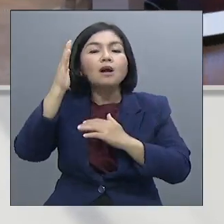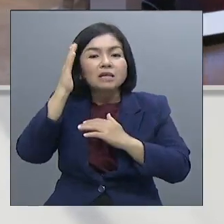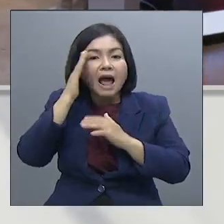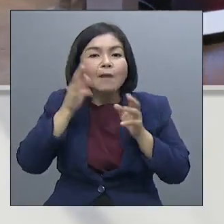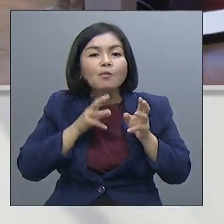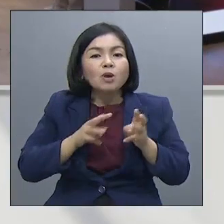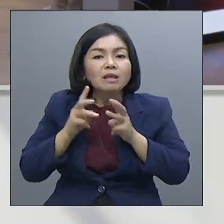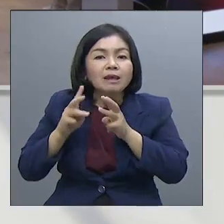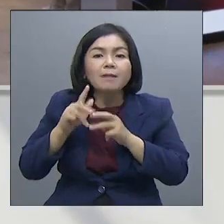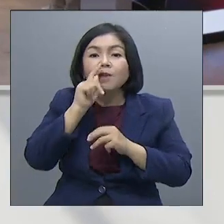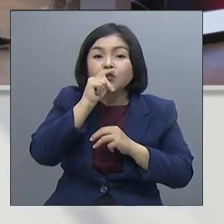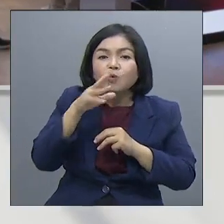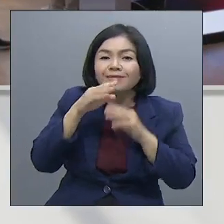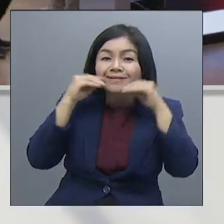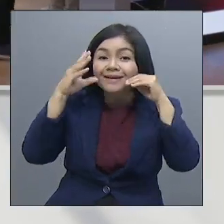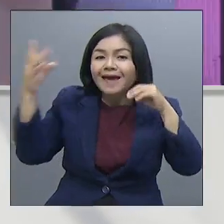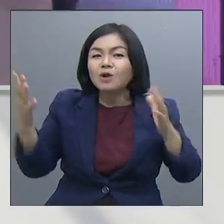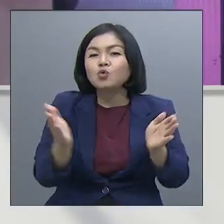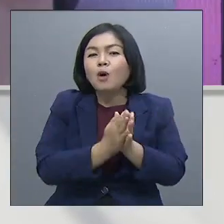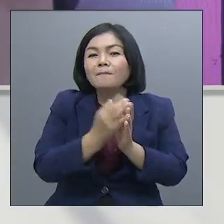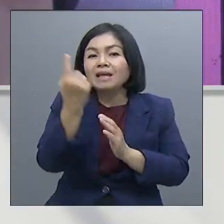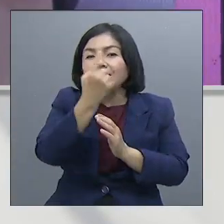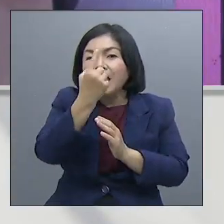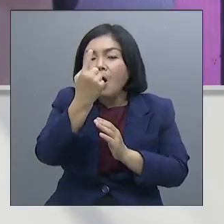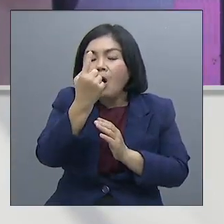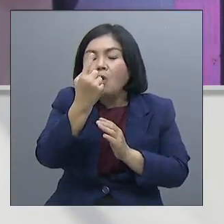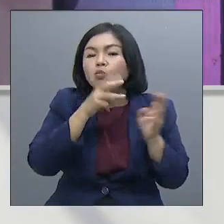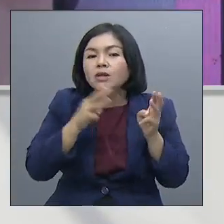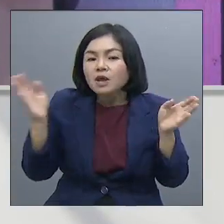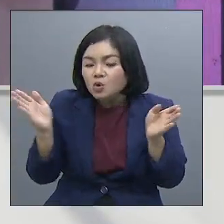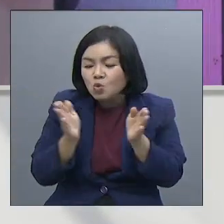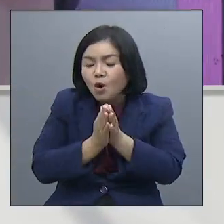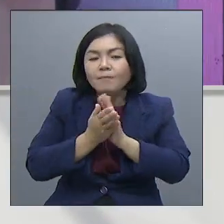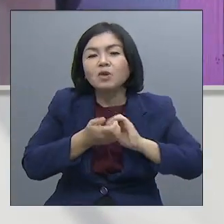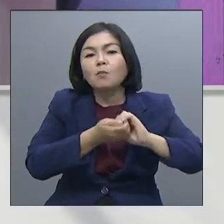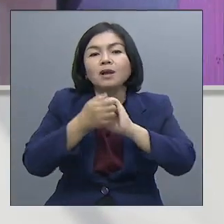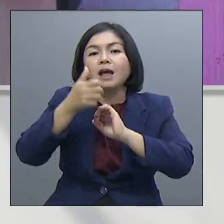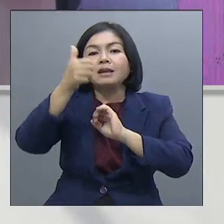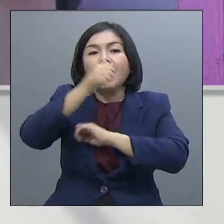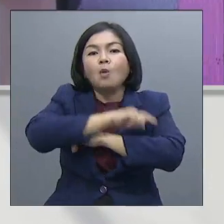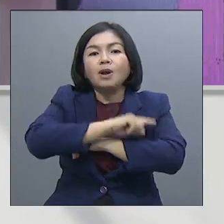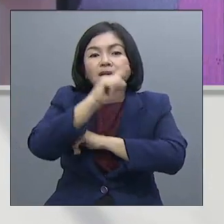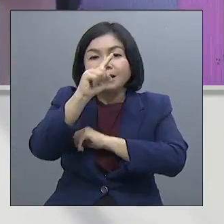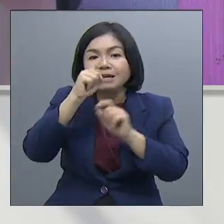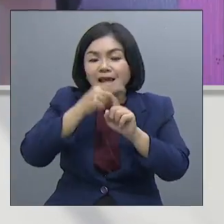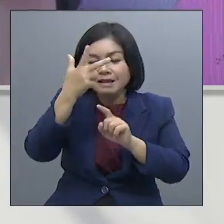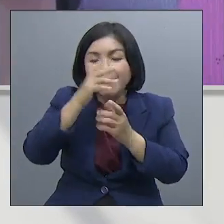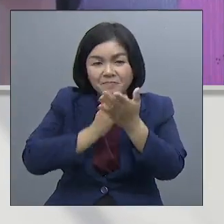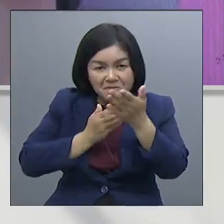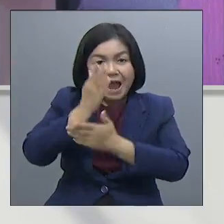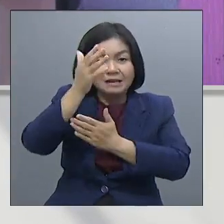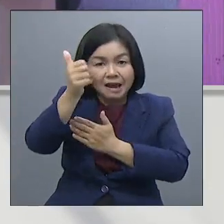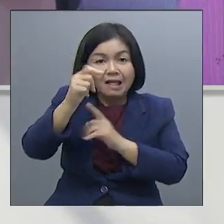รวมกิจการระหว่าง True กับ Dtac นะคะจนทำให้สามารถควบรวมกันได้สำเร็จเมื่อ1มีนาคมที่ผ่านมาค่ะแต่หลังจ